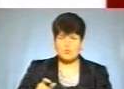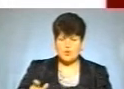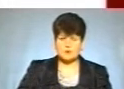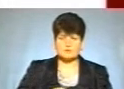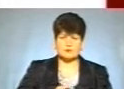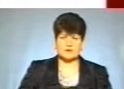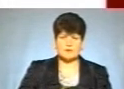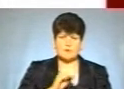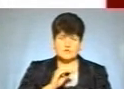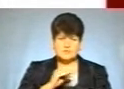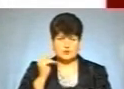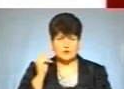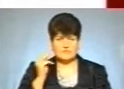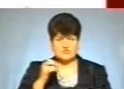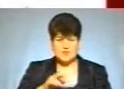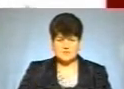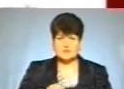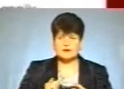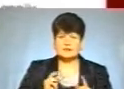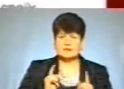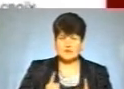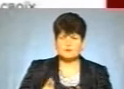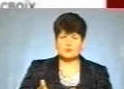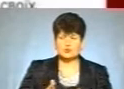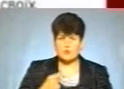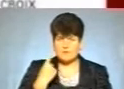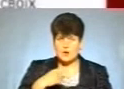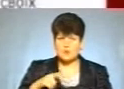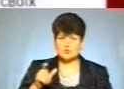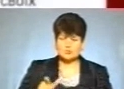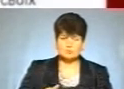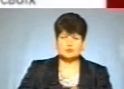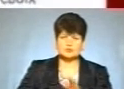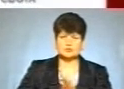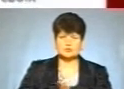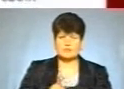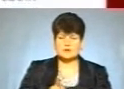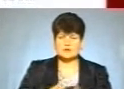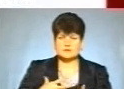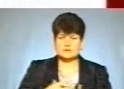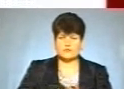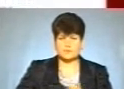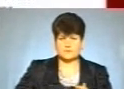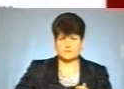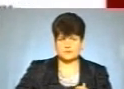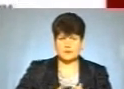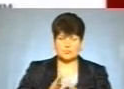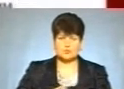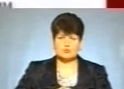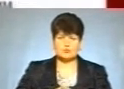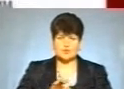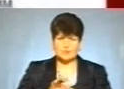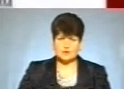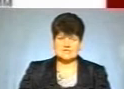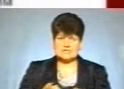проведення професійного навчання і навіть підготовка особи до започаткування власного бізнесу будуть проводитися